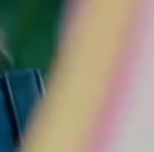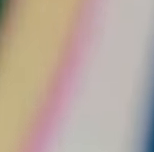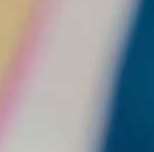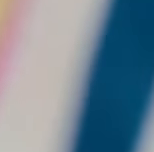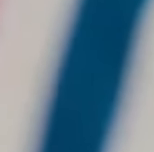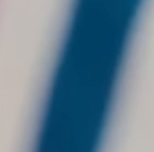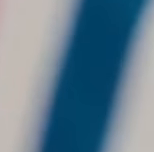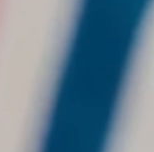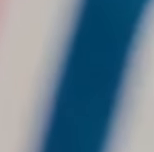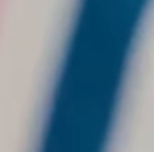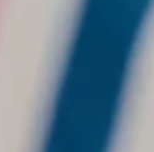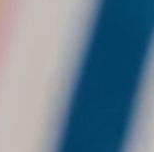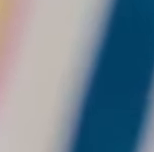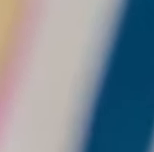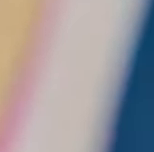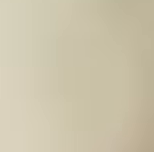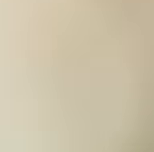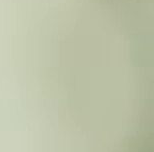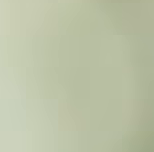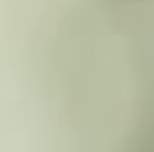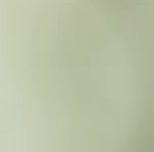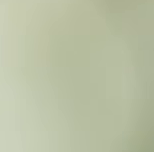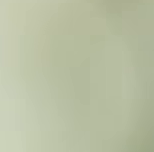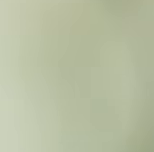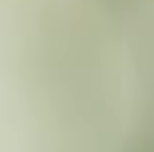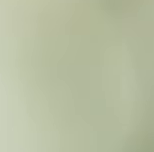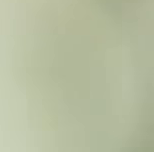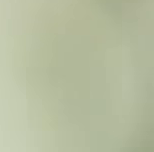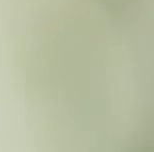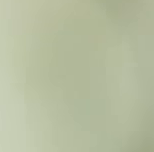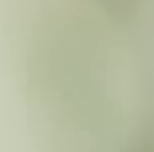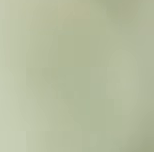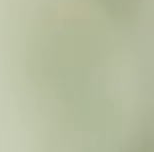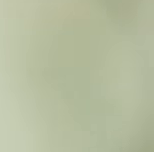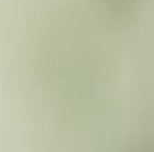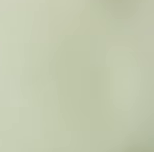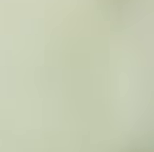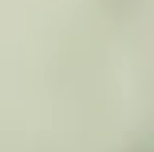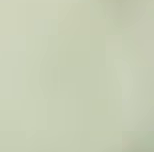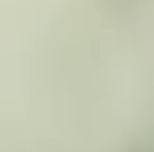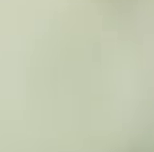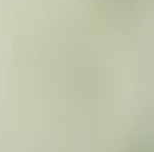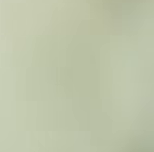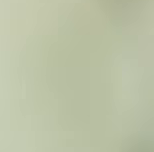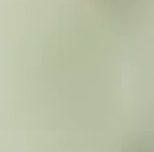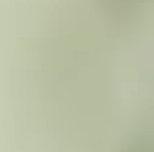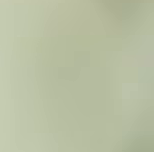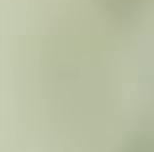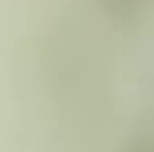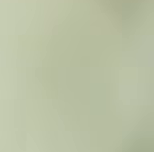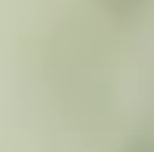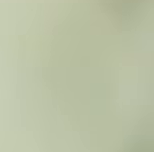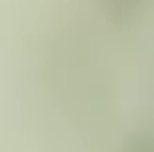is Dorothy, the eldest among Las Hermanas. Soon on